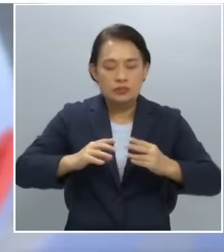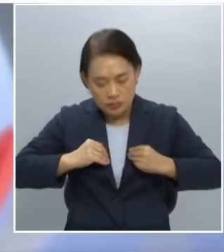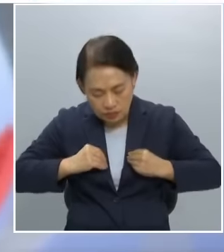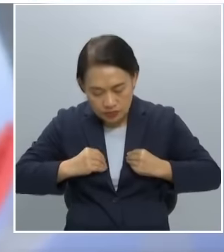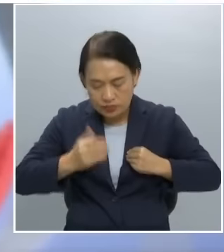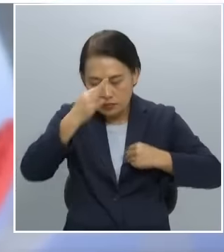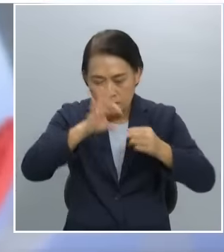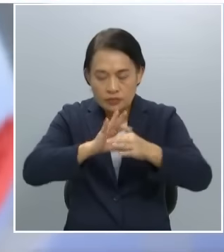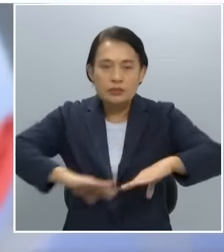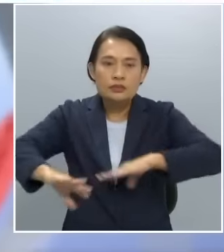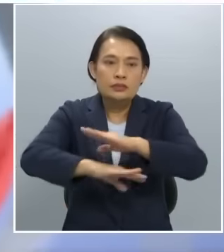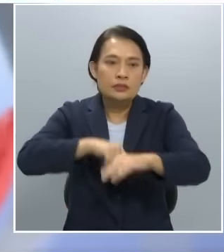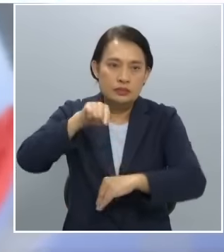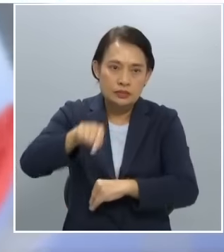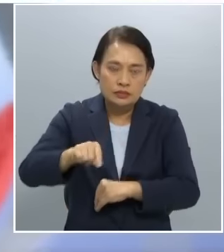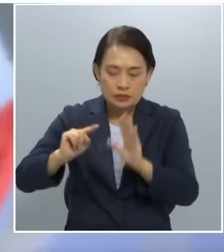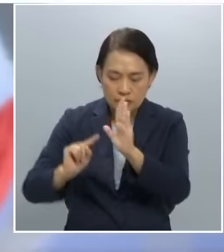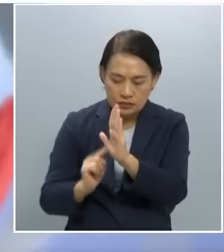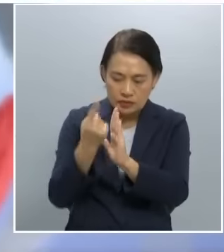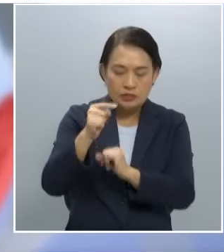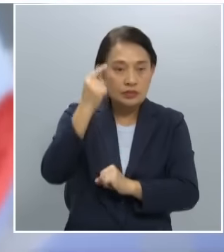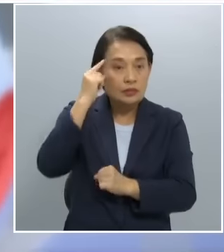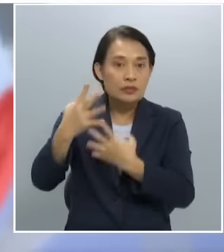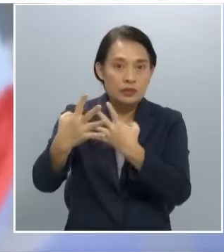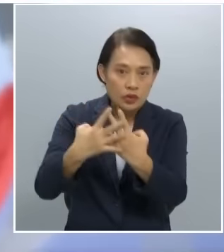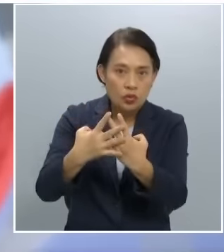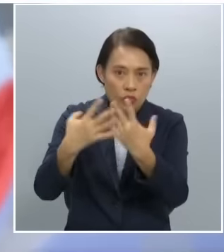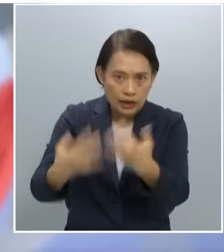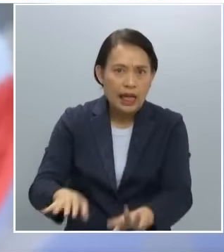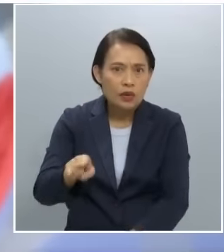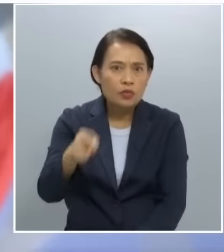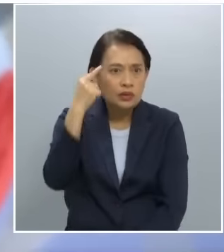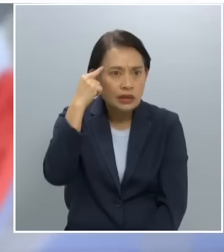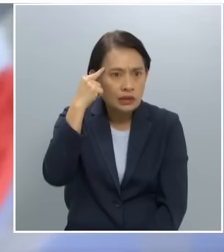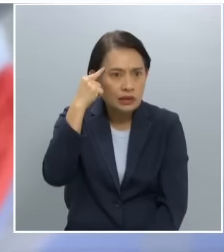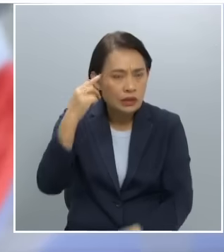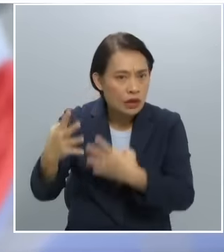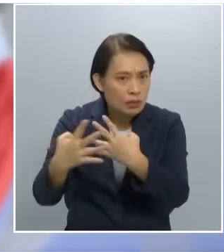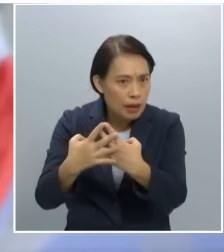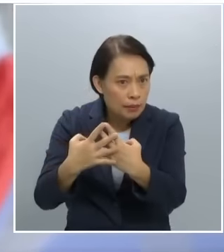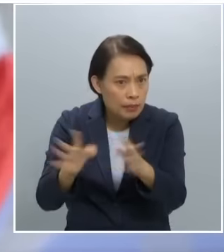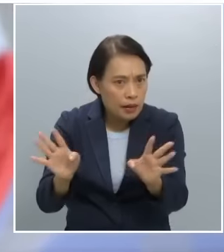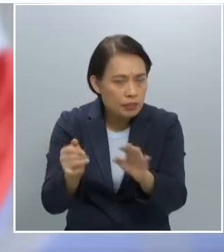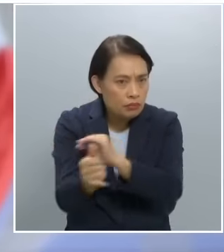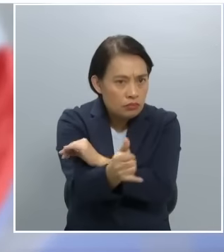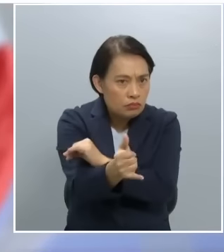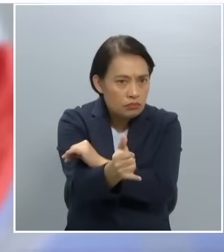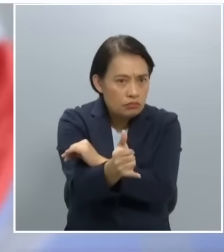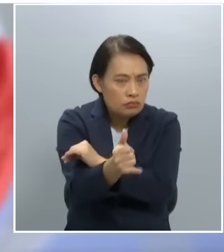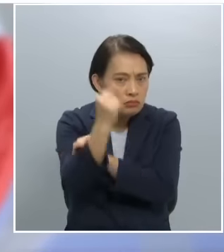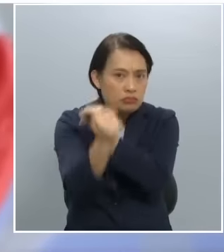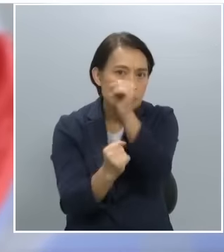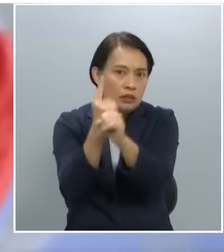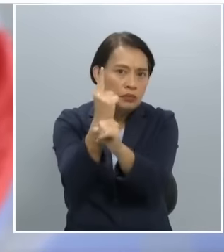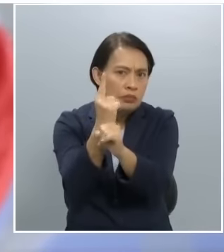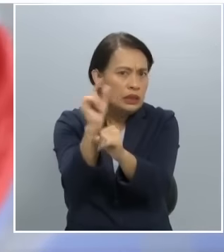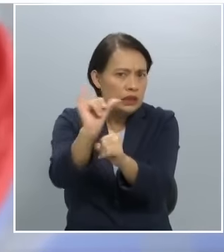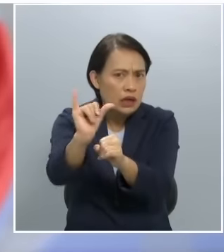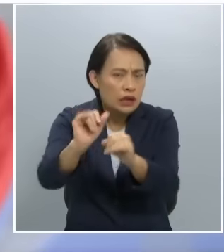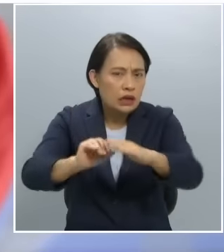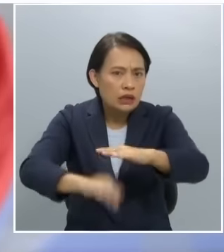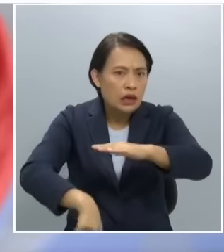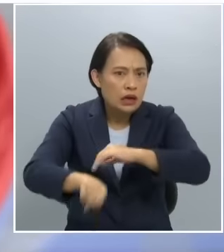ฐานค่ะตอนแรกผมคิดว่าติดคุกไปแล้วนะหรือติดแล้วออกมาเหรอคะก็ไม่รู้อมันยังไม่ถึงปีเลยนะอ่าใช่ๆ